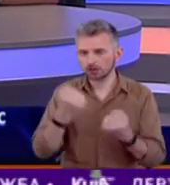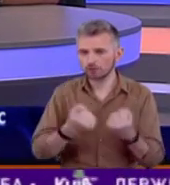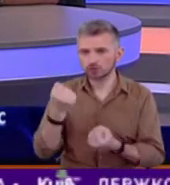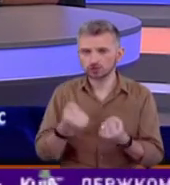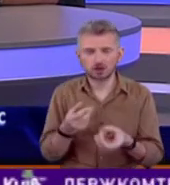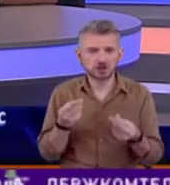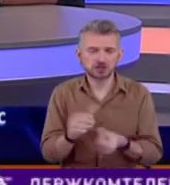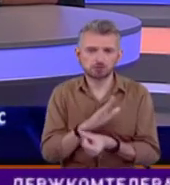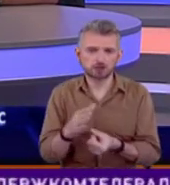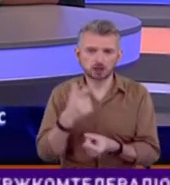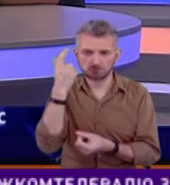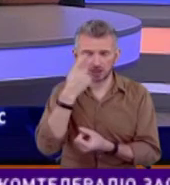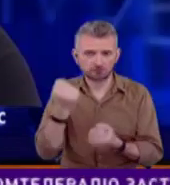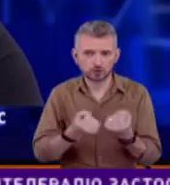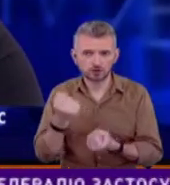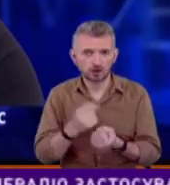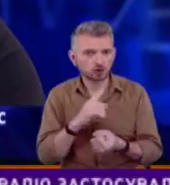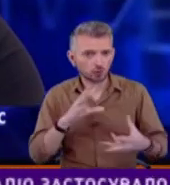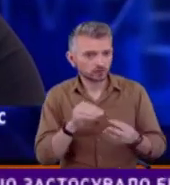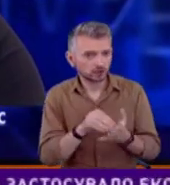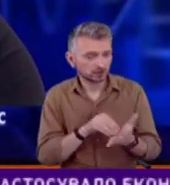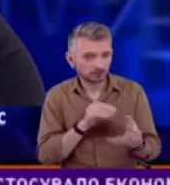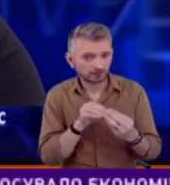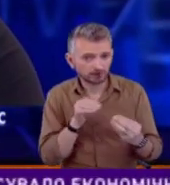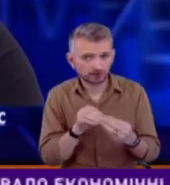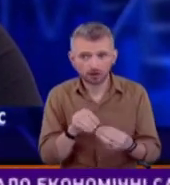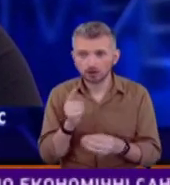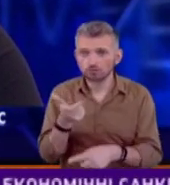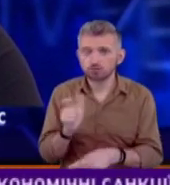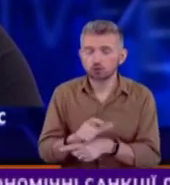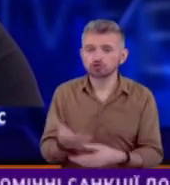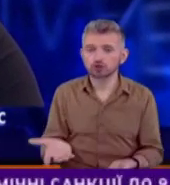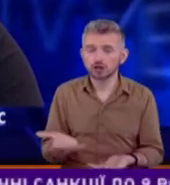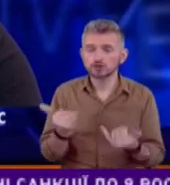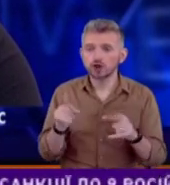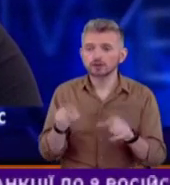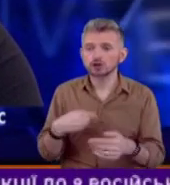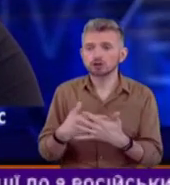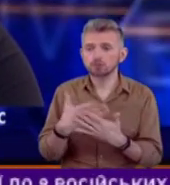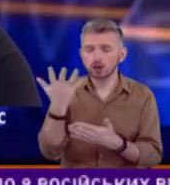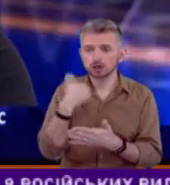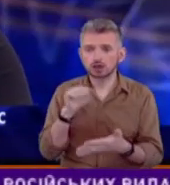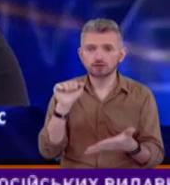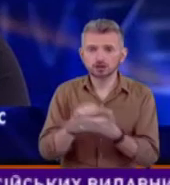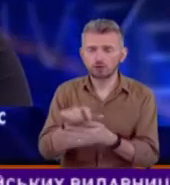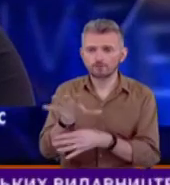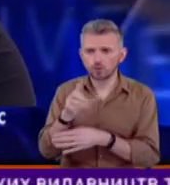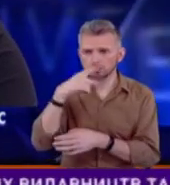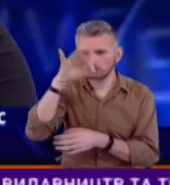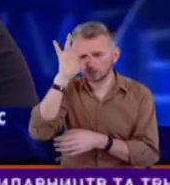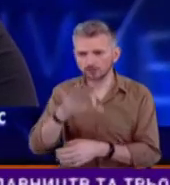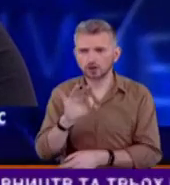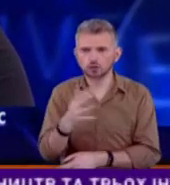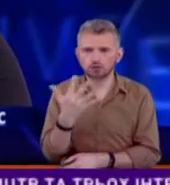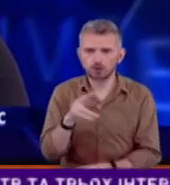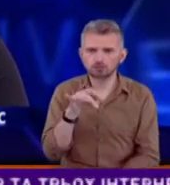не повлияло на пьяных водителей. И сейчас... что, статистика не изменилась? Их стало больше. И сейчас даже, например, когда выкладываются фото полиции 0,5